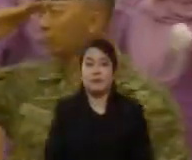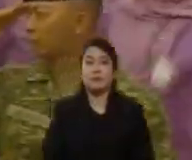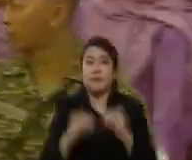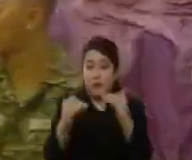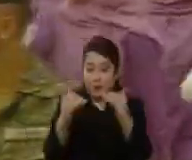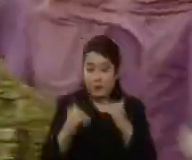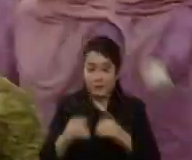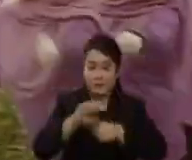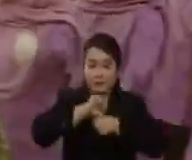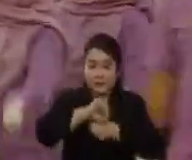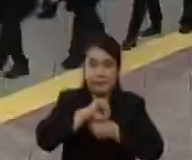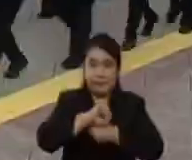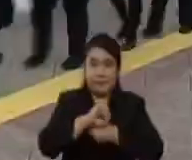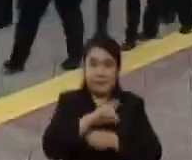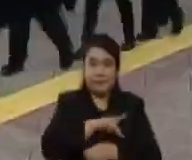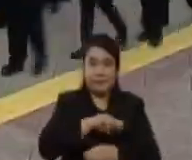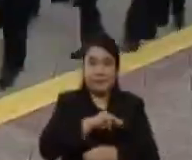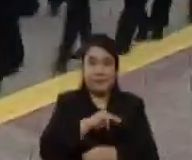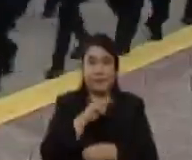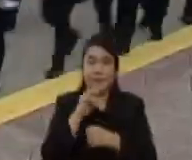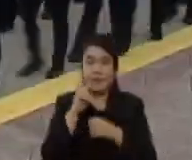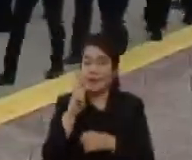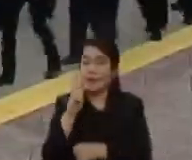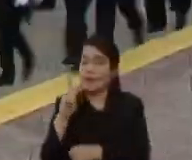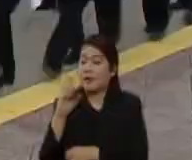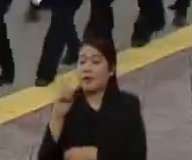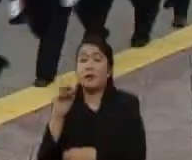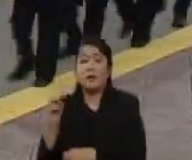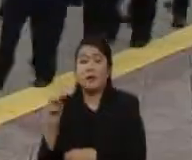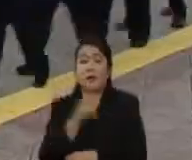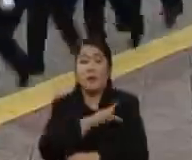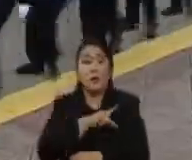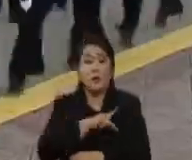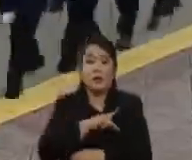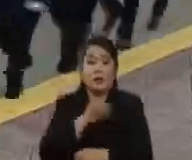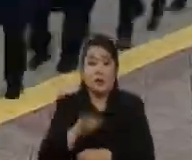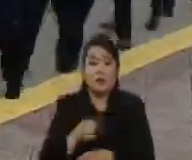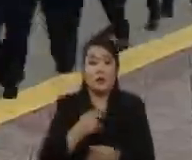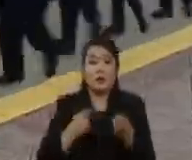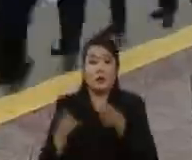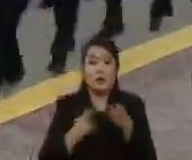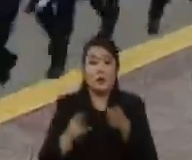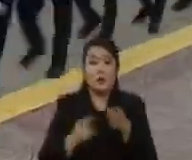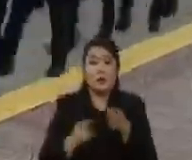Seterusnya, Kontinjen Kementerian Komunikasi dan Multimedia diketuai Yang